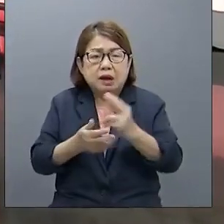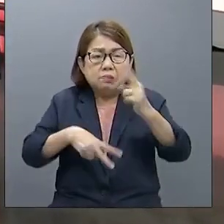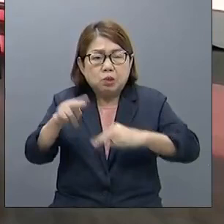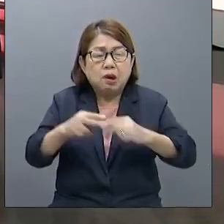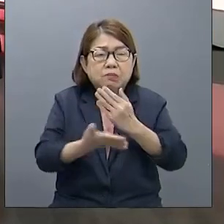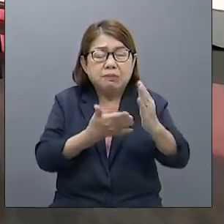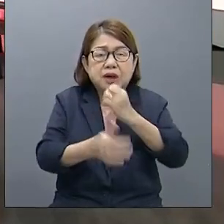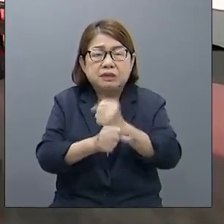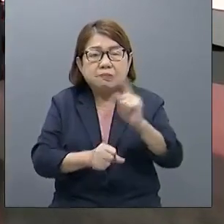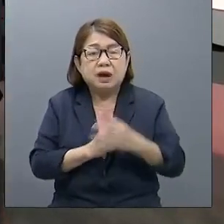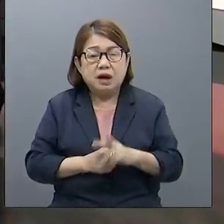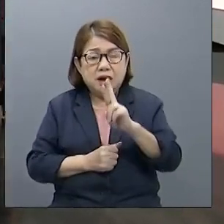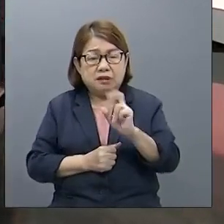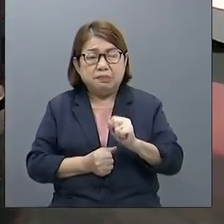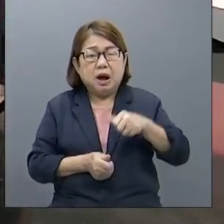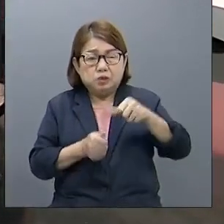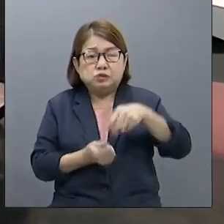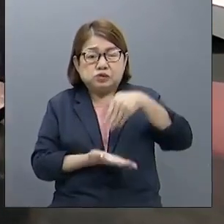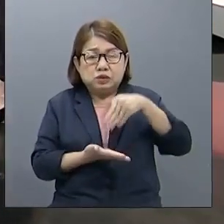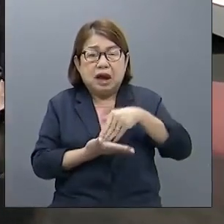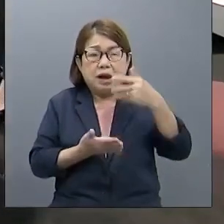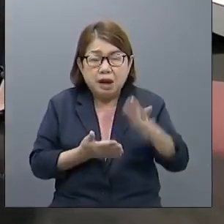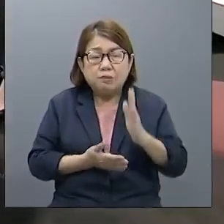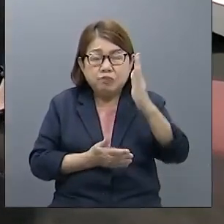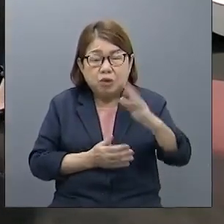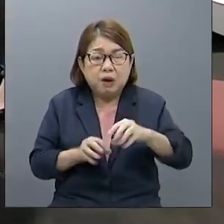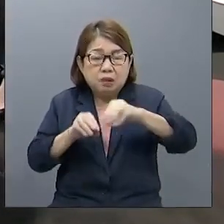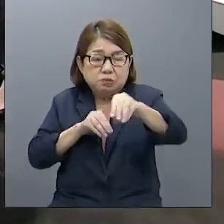แล้วไปมีรัฐสภาจังหวัดนี่คือรวมศูนย์หรือกระจายอำนาจด้วยค่ะ